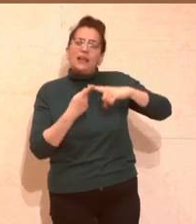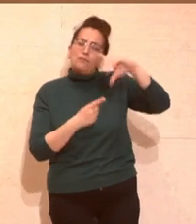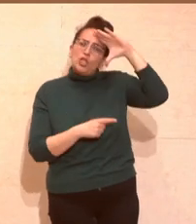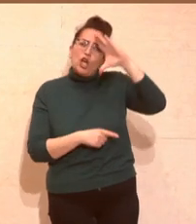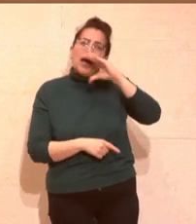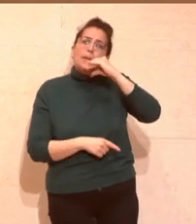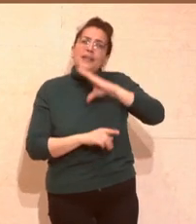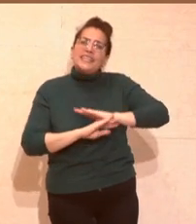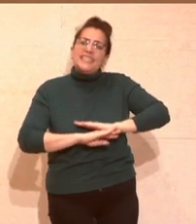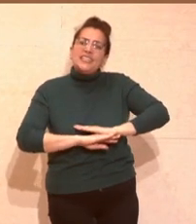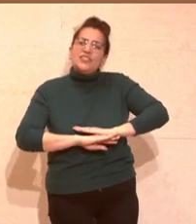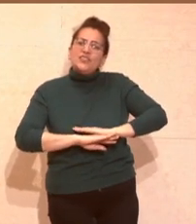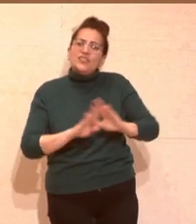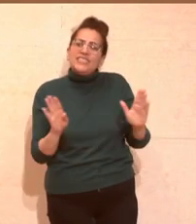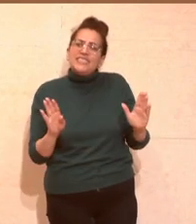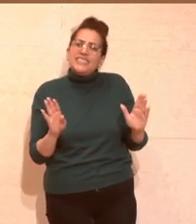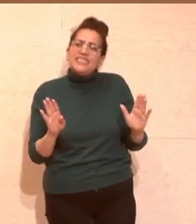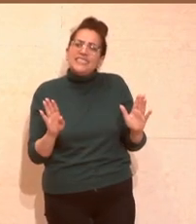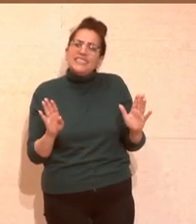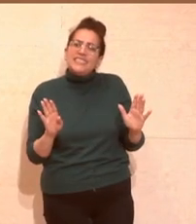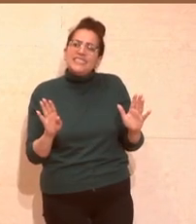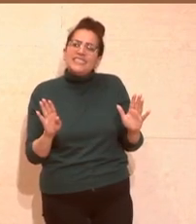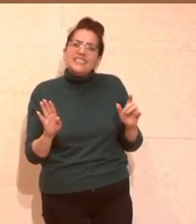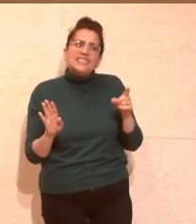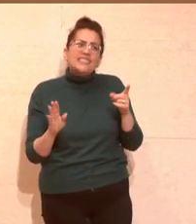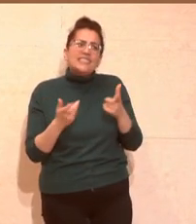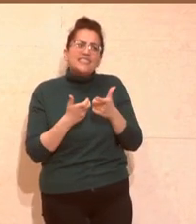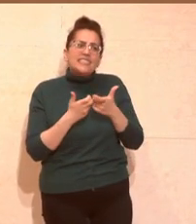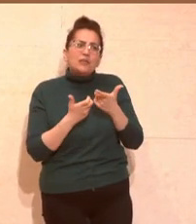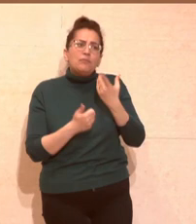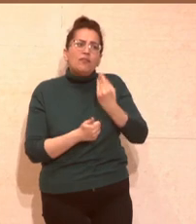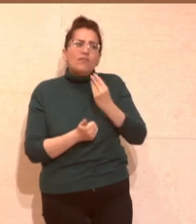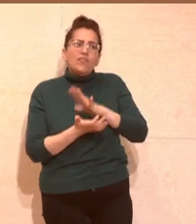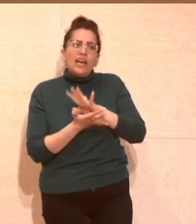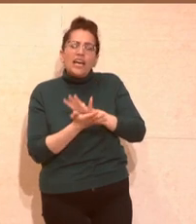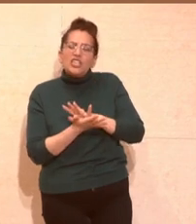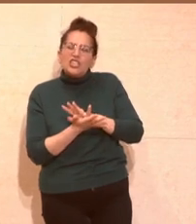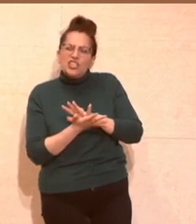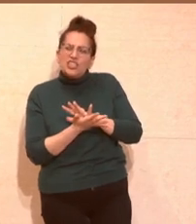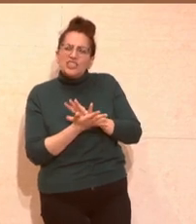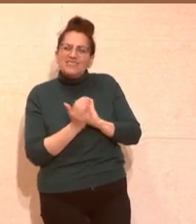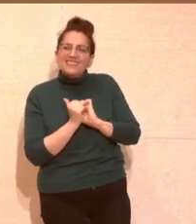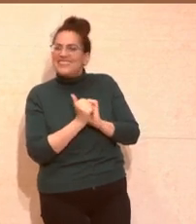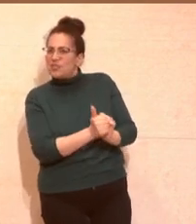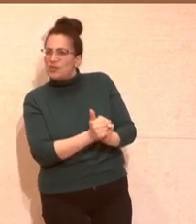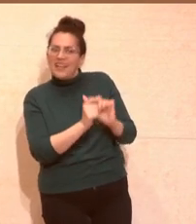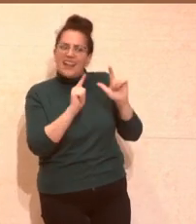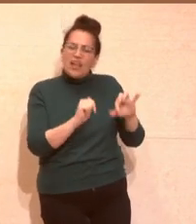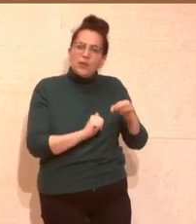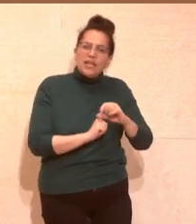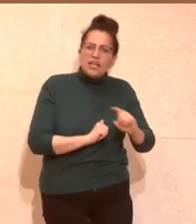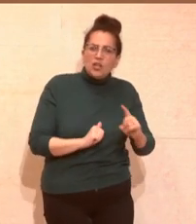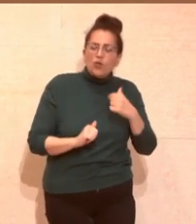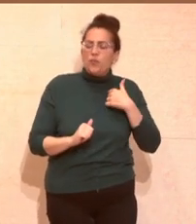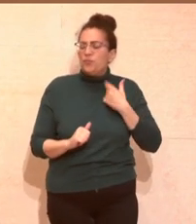disparaissait complètement en fonction de l'âge des enfants. J'avais pas entendu exactement la même chose à une dernière présentation,